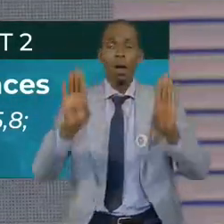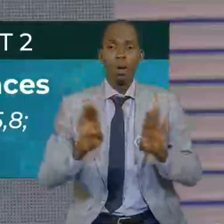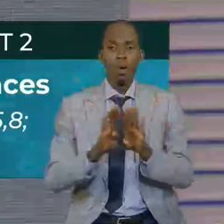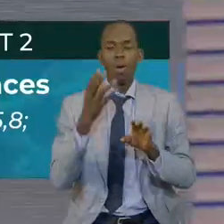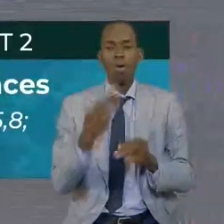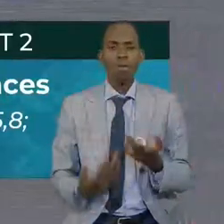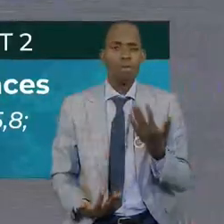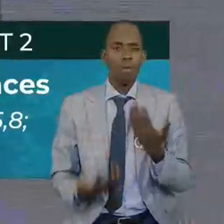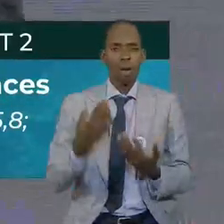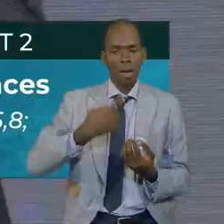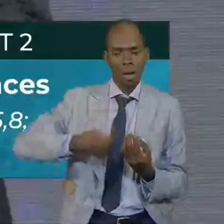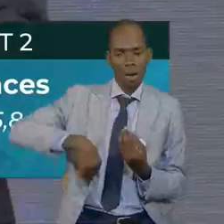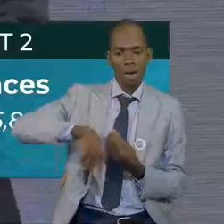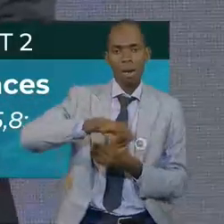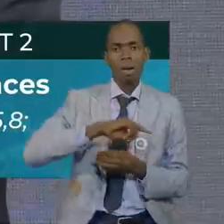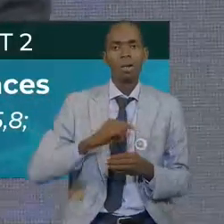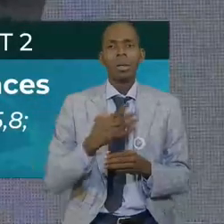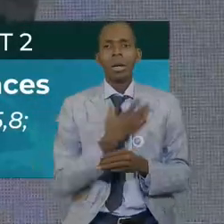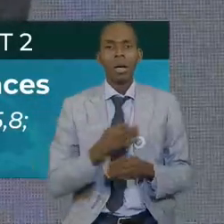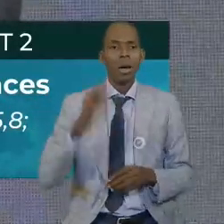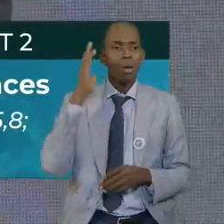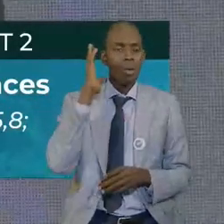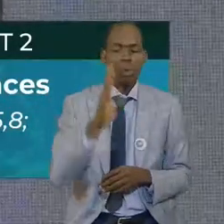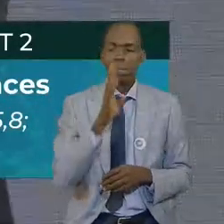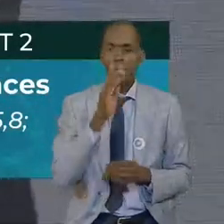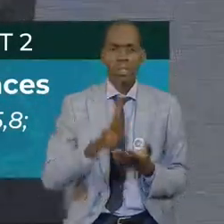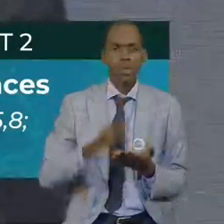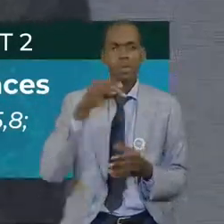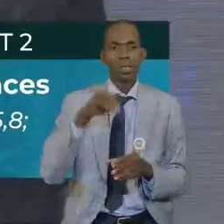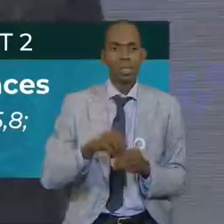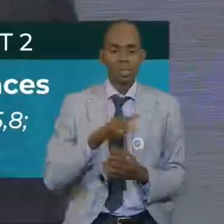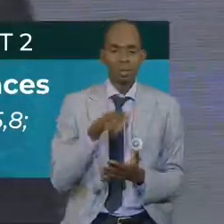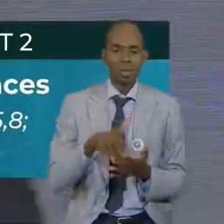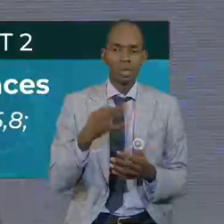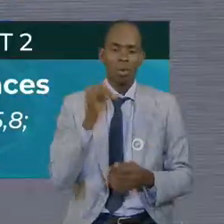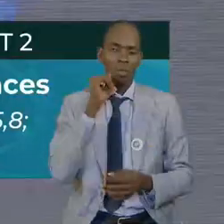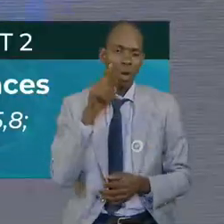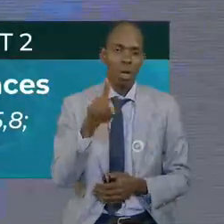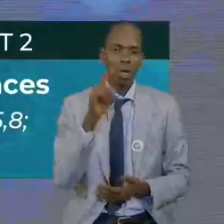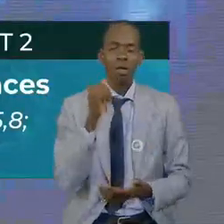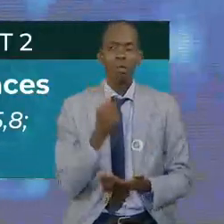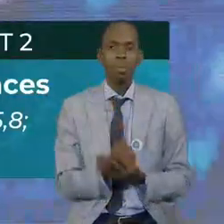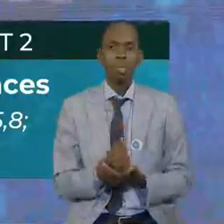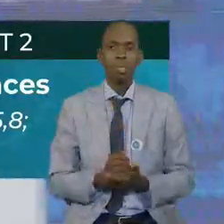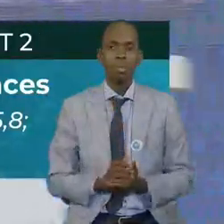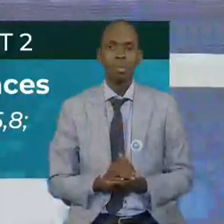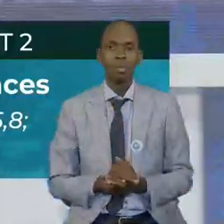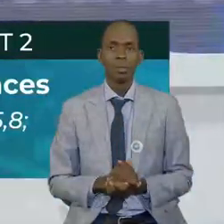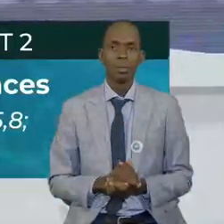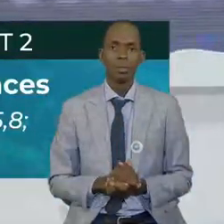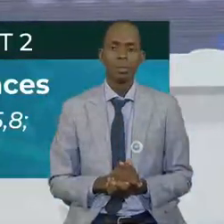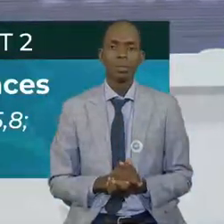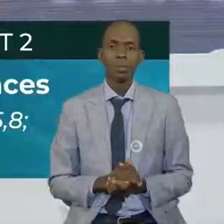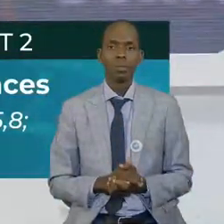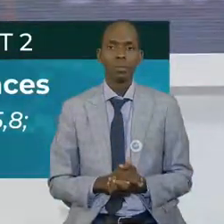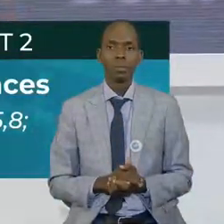about, and will be the glory in the midst of her. Verset 5, je serai pour elle, dit l'Éternel, une muraille de feu